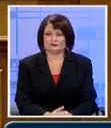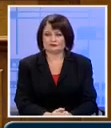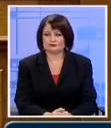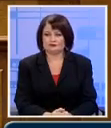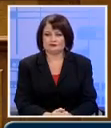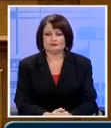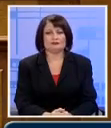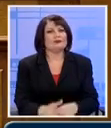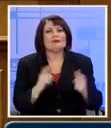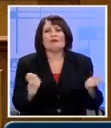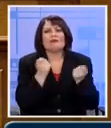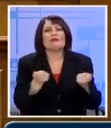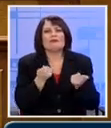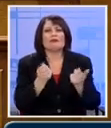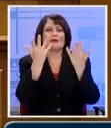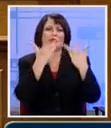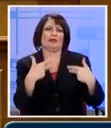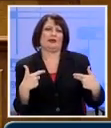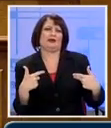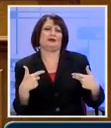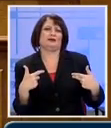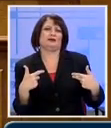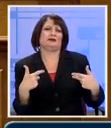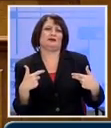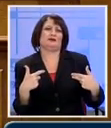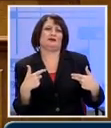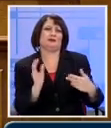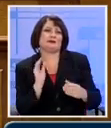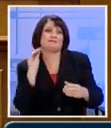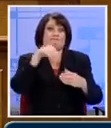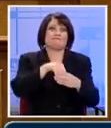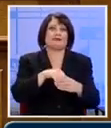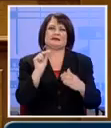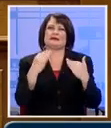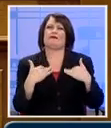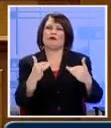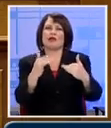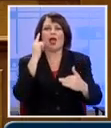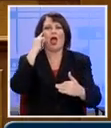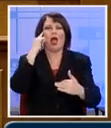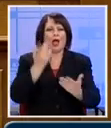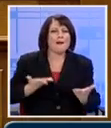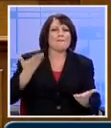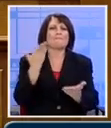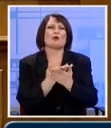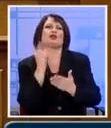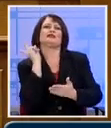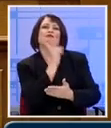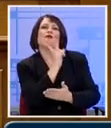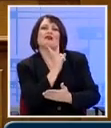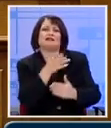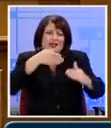Τι άλλο σας μένει? Να παίξετε θέατρο κοινοβουλευτικής παρέμβασης με μια πρόταση μομφής που ξέρετε ότι δεν πρόκειται να